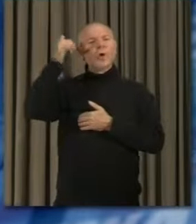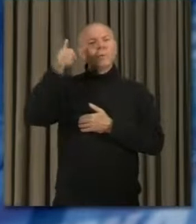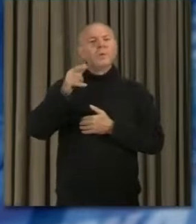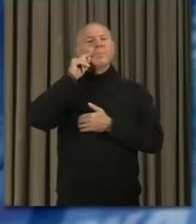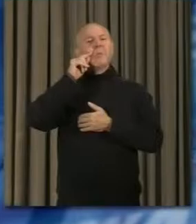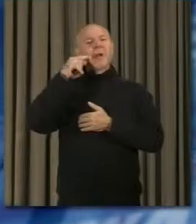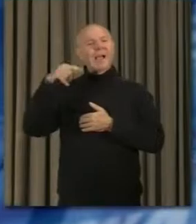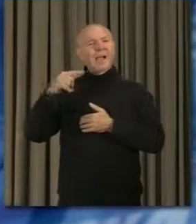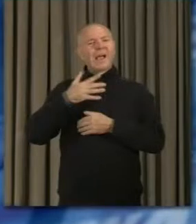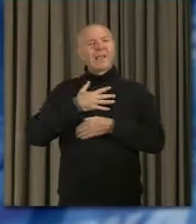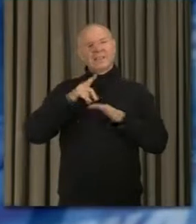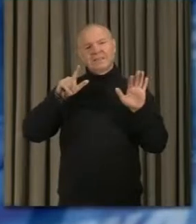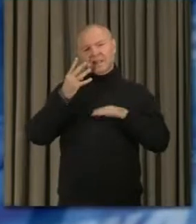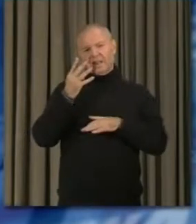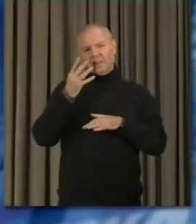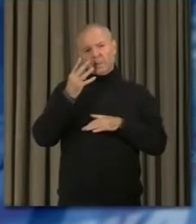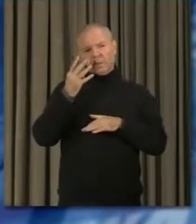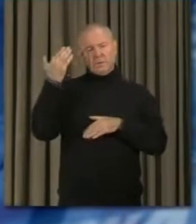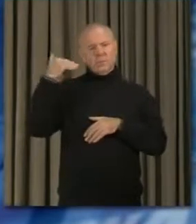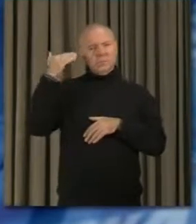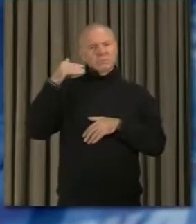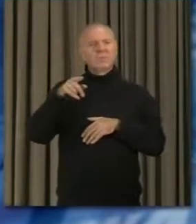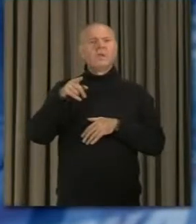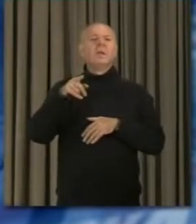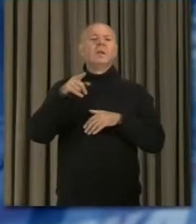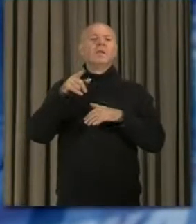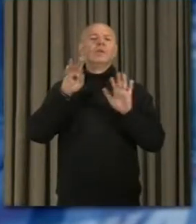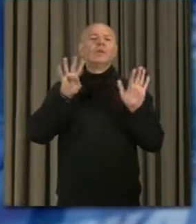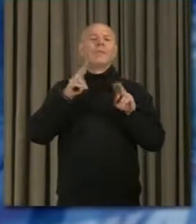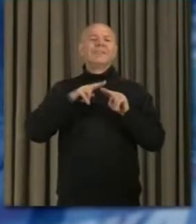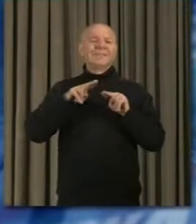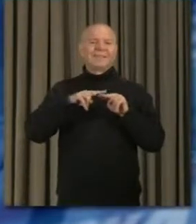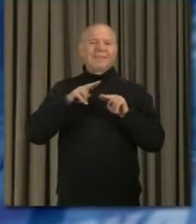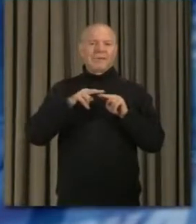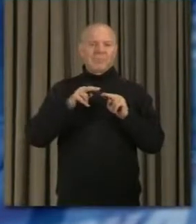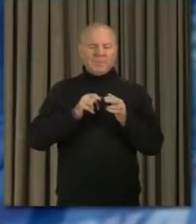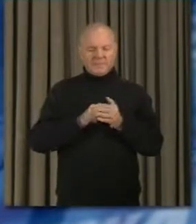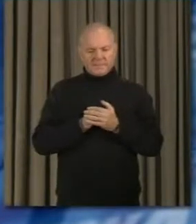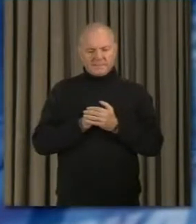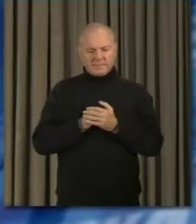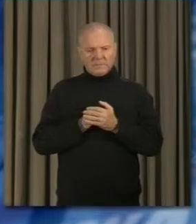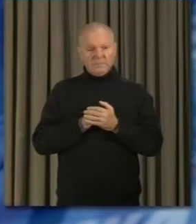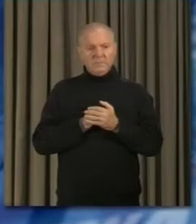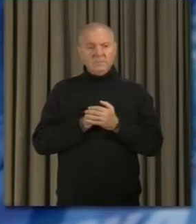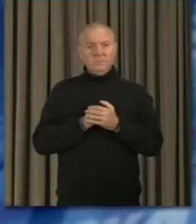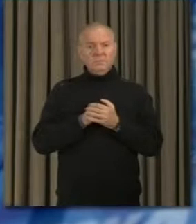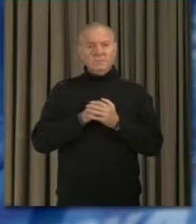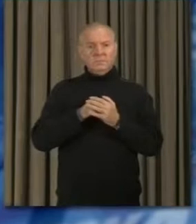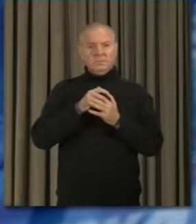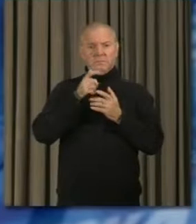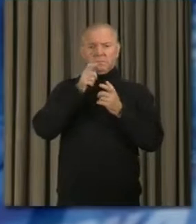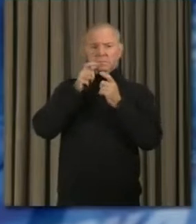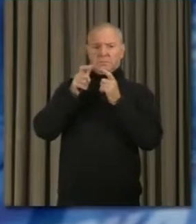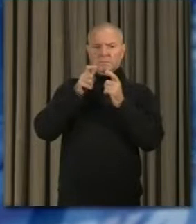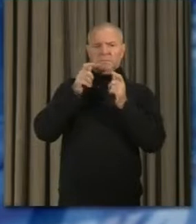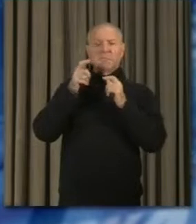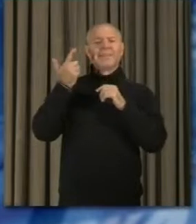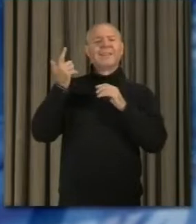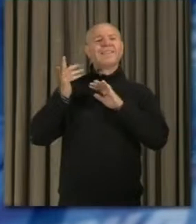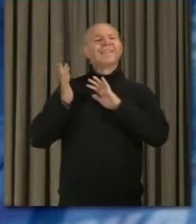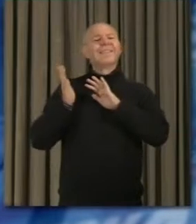padre Gianni, 74 anni, nella loro casa di Renco lo scorso 9 settembre. Nel corso di un incidente probatorio il perito della